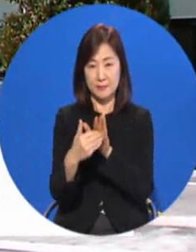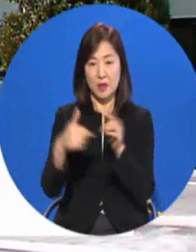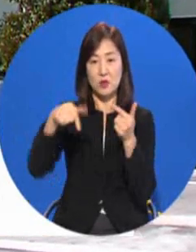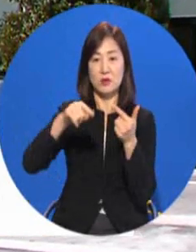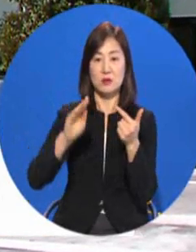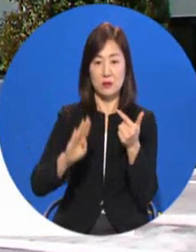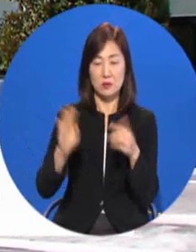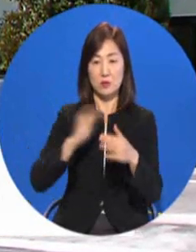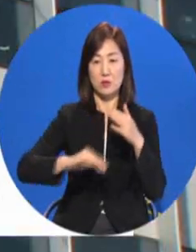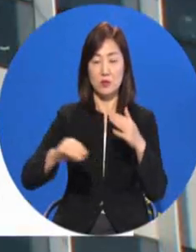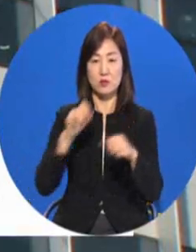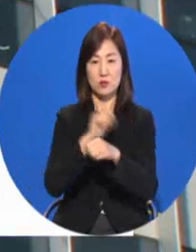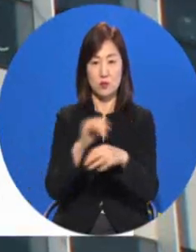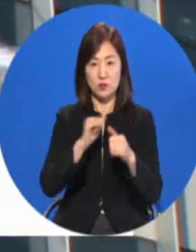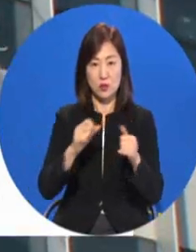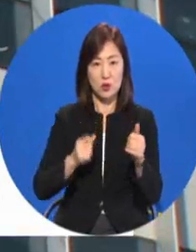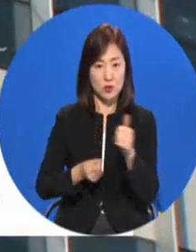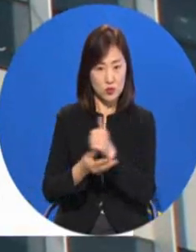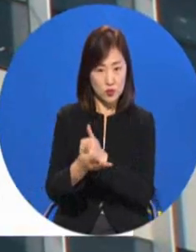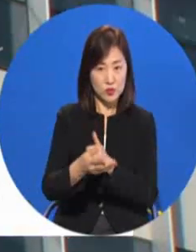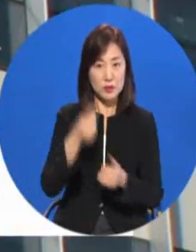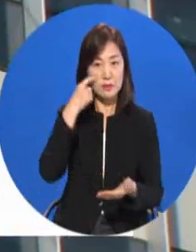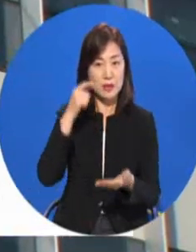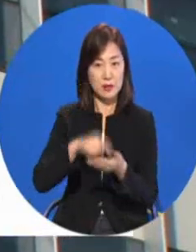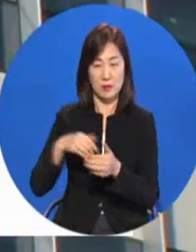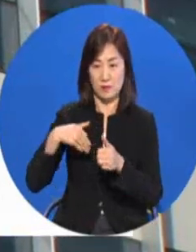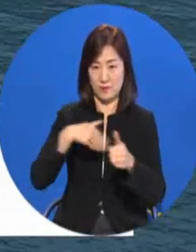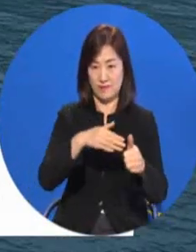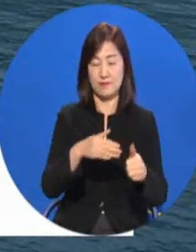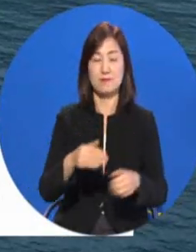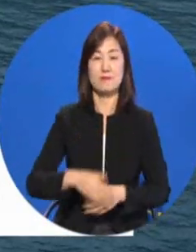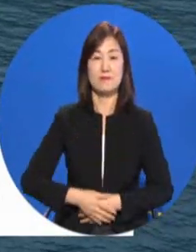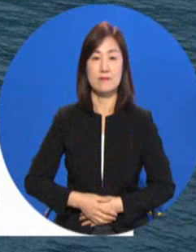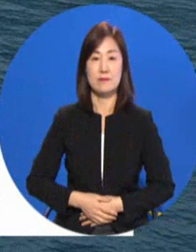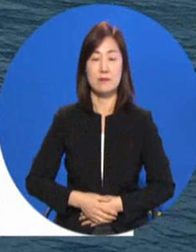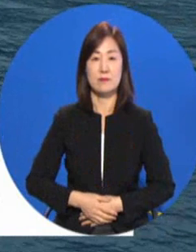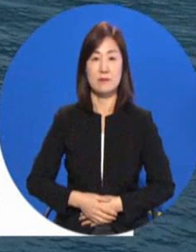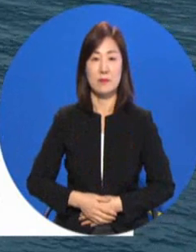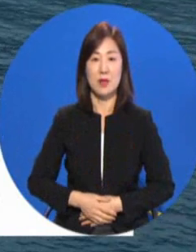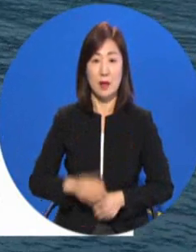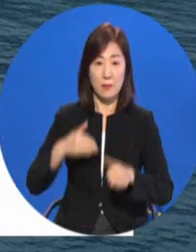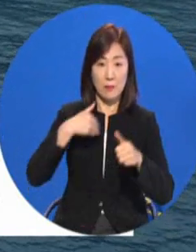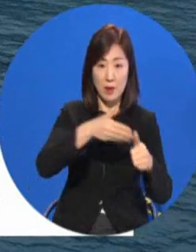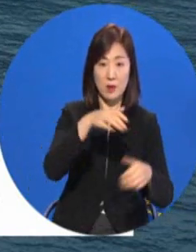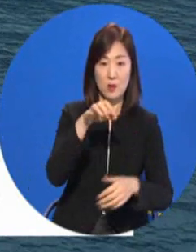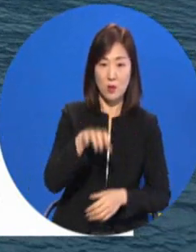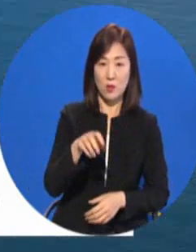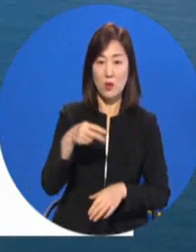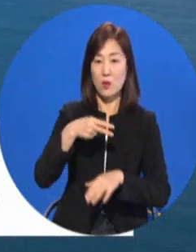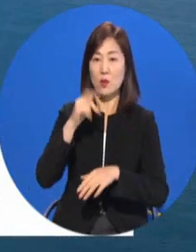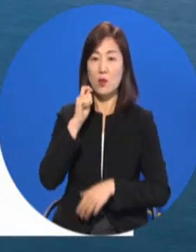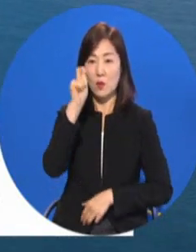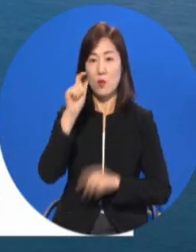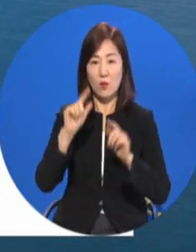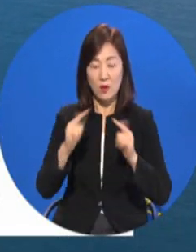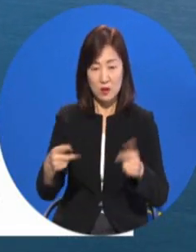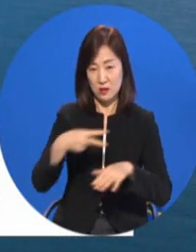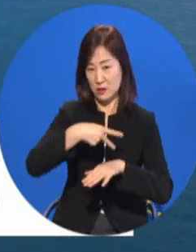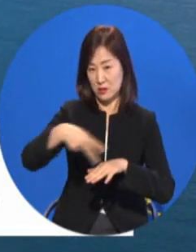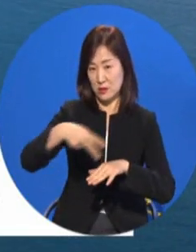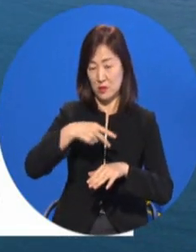출자로 지목되어 인사조치 됐습니다 ac 가 발령된 것은 공군이 아닌 신안군 0 0